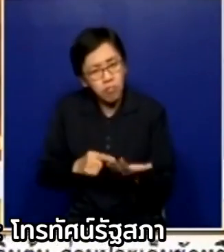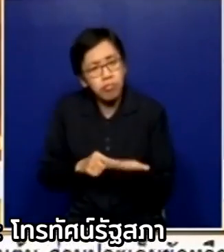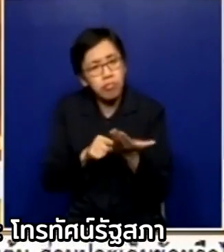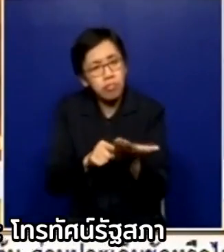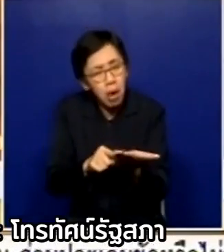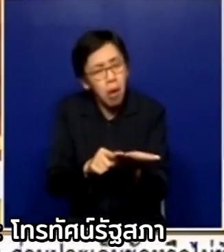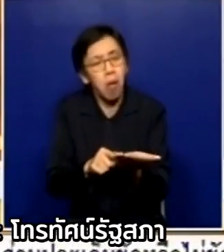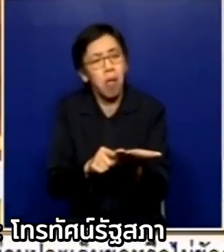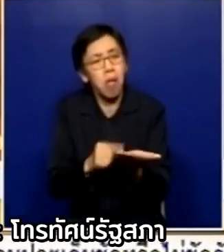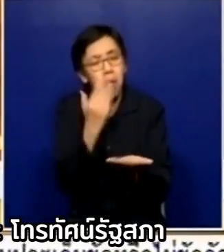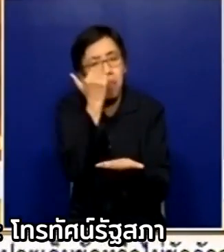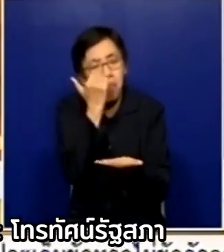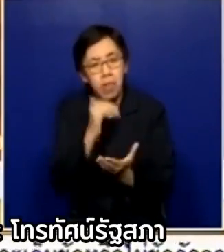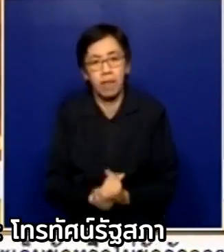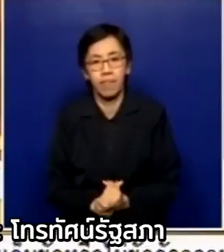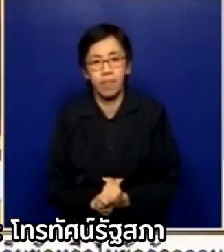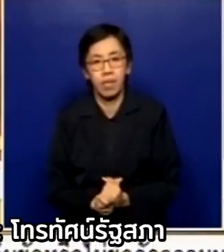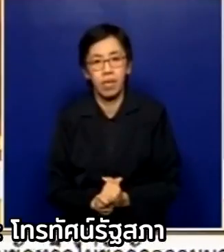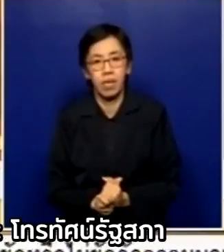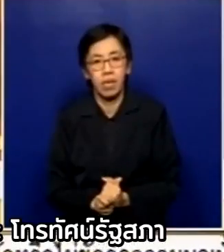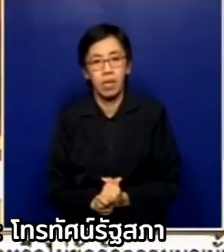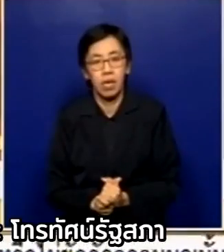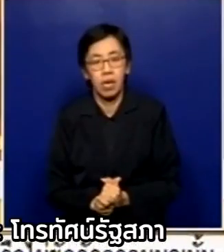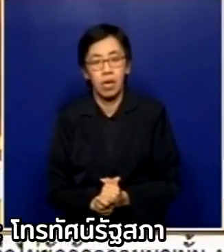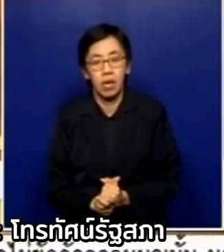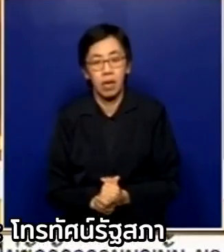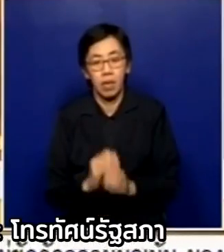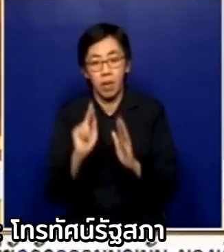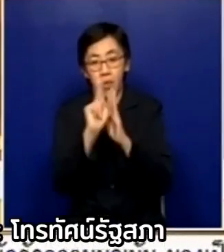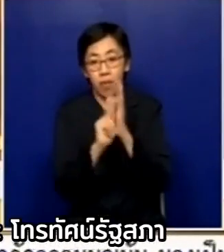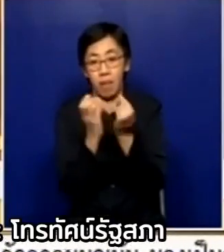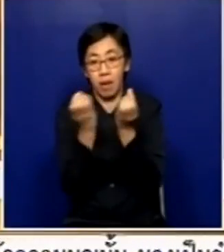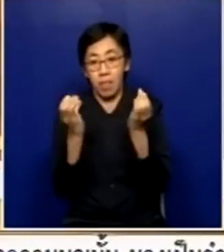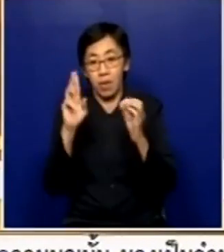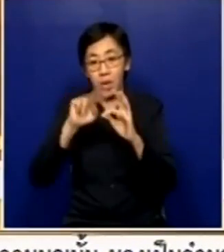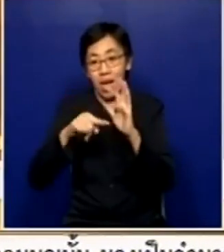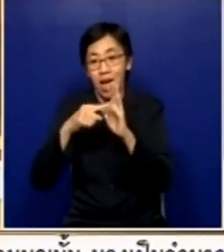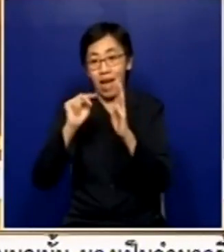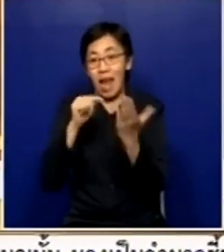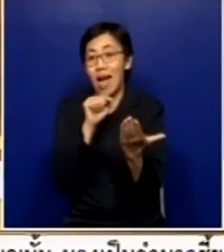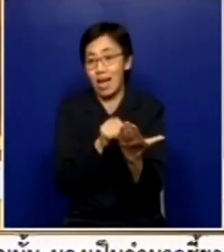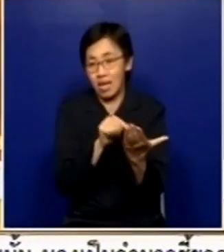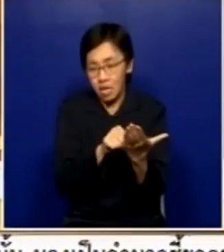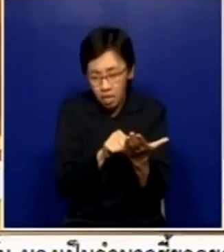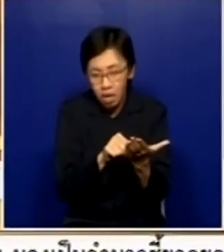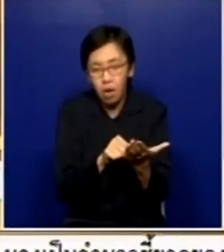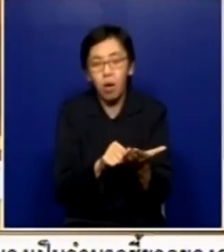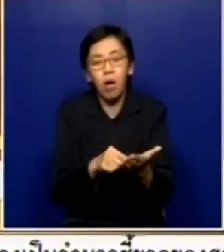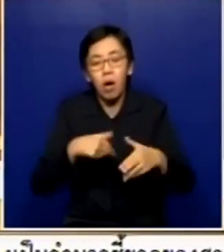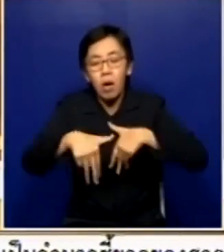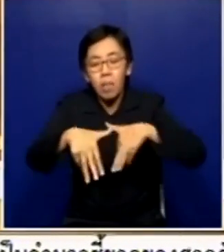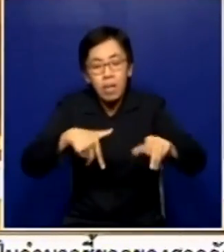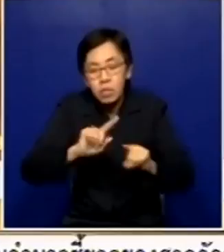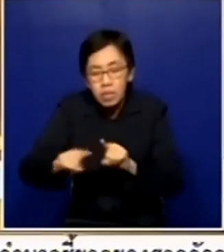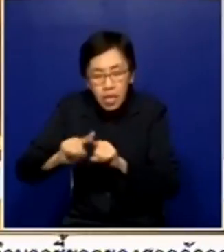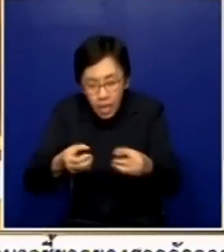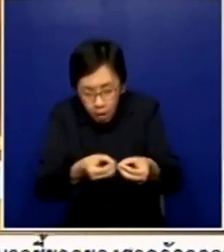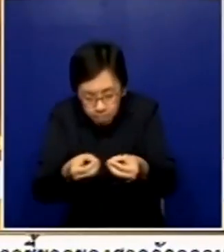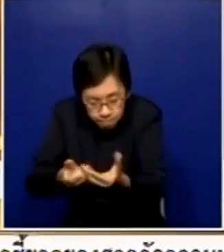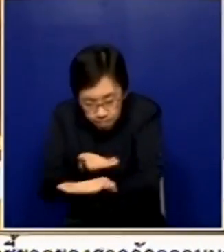การปรึกษาหารือในโมงประชาชน